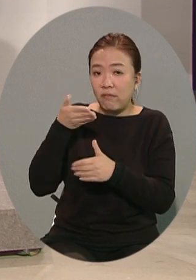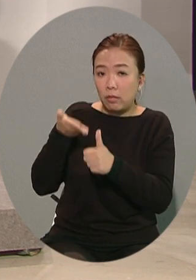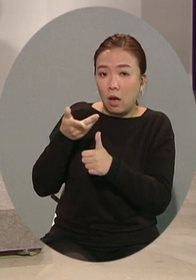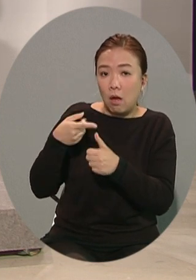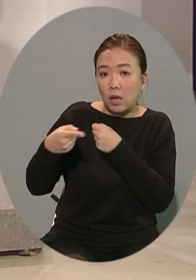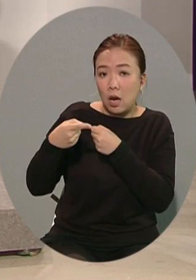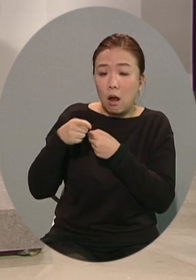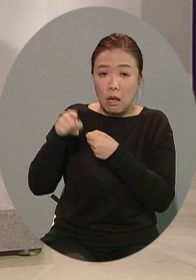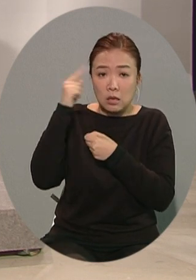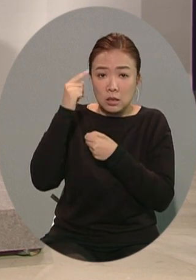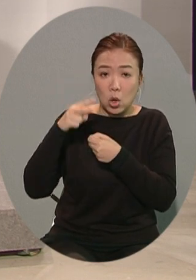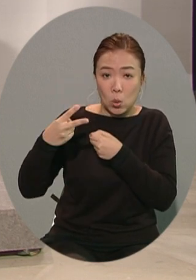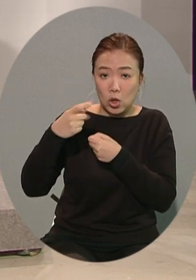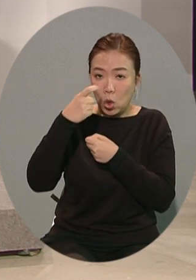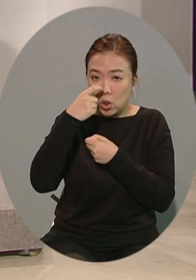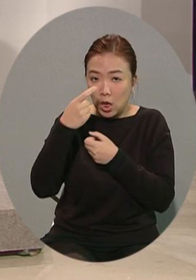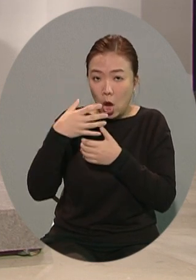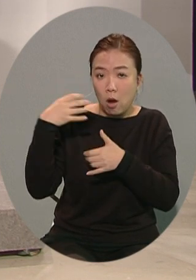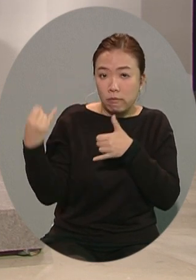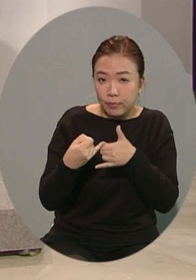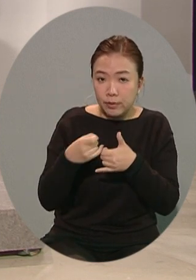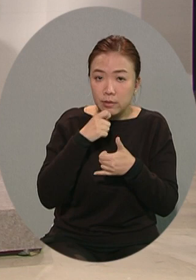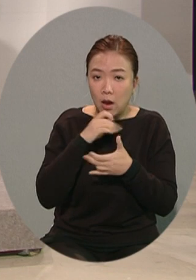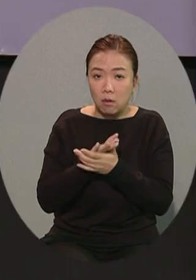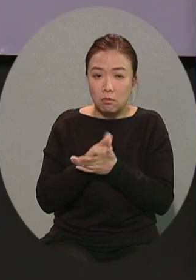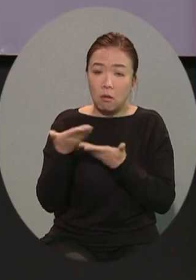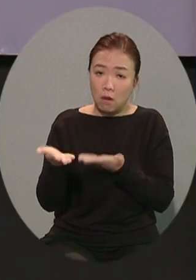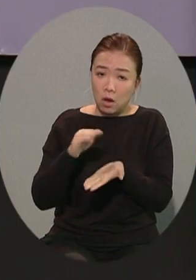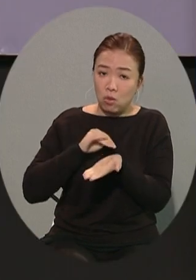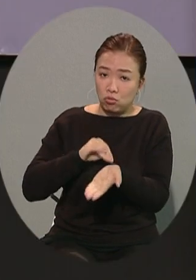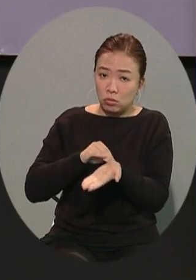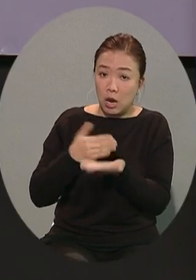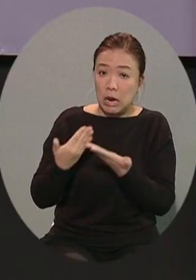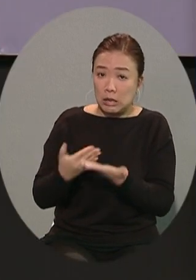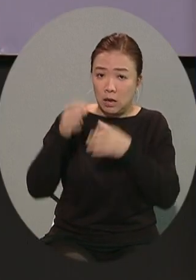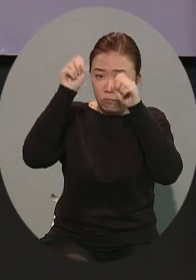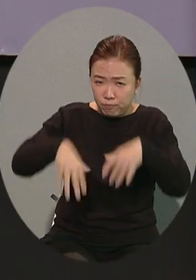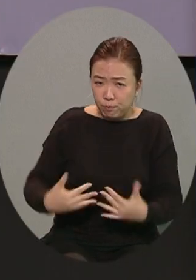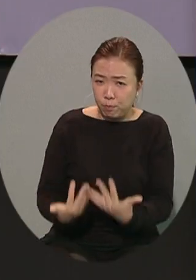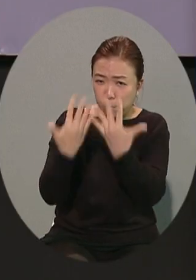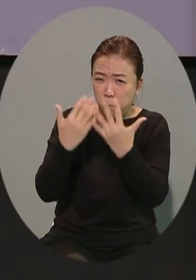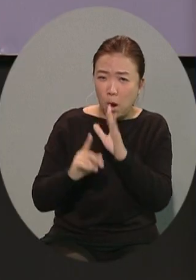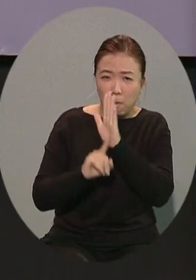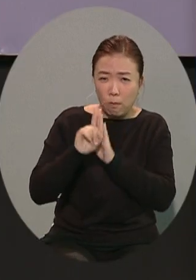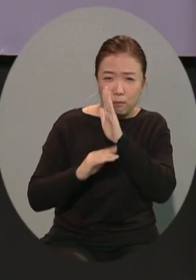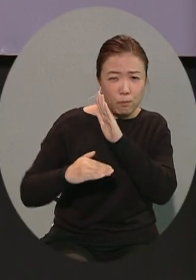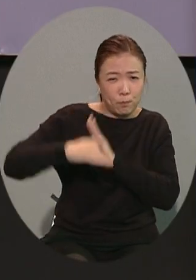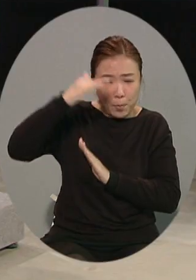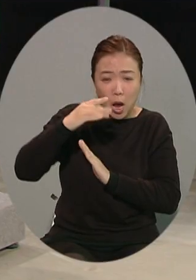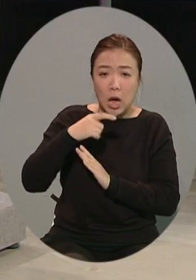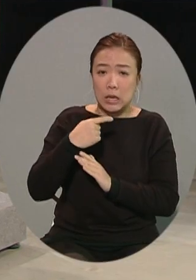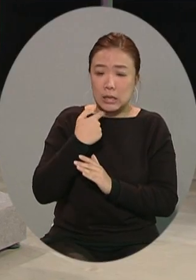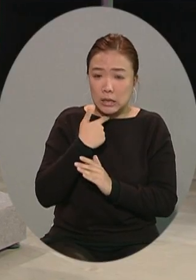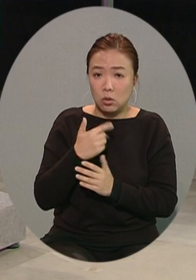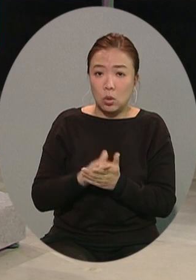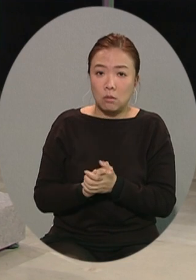知道二噁英係有佢嘅禍害。你作為中醫師，而家嘅催淚彈就含有高濃度嘅二噁英山埃。我想